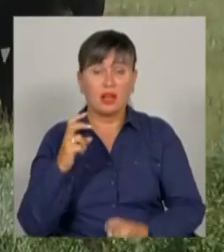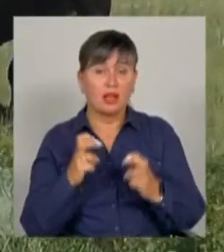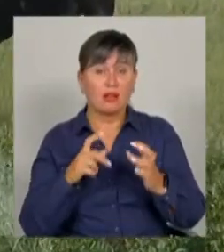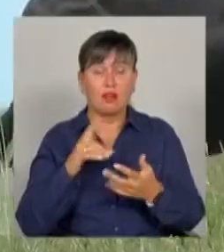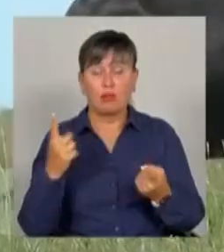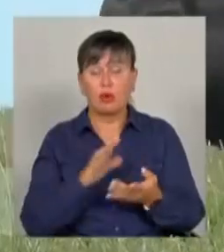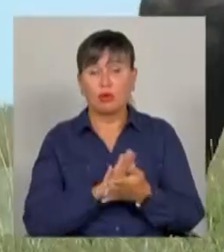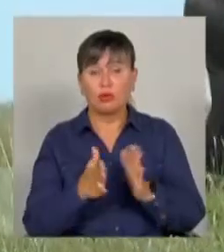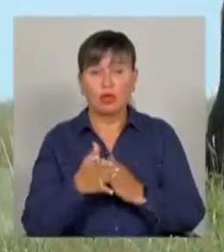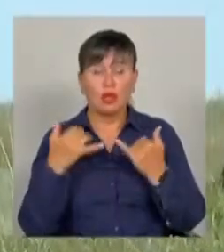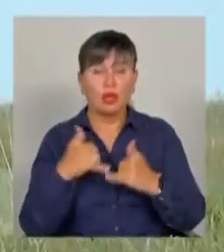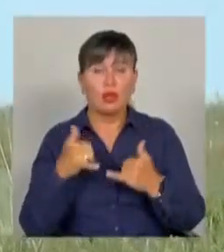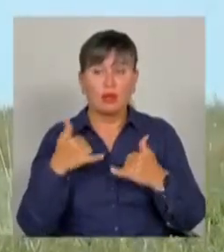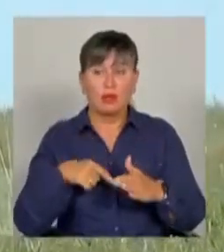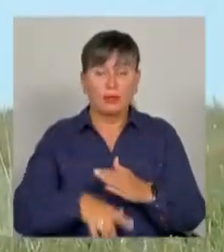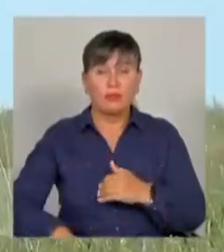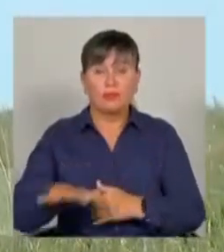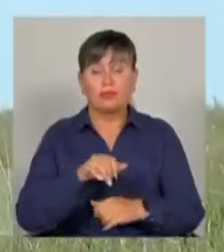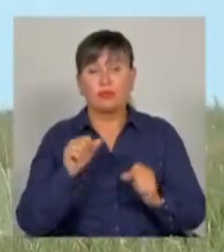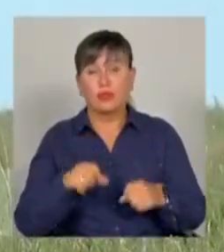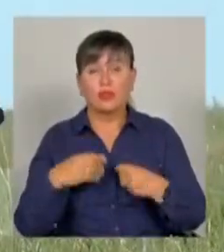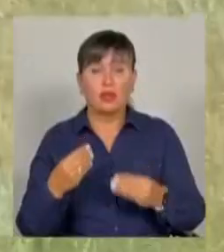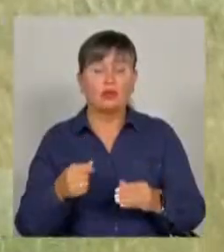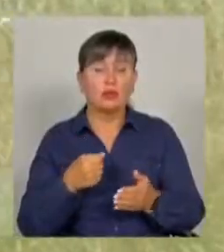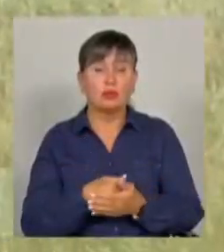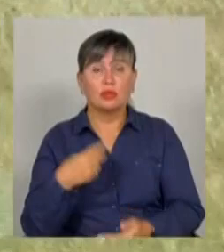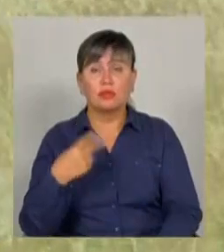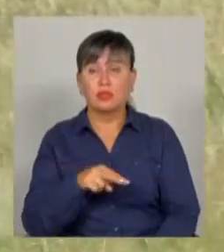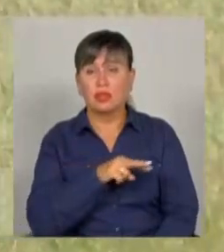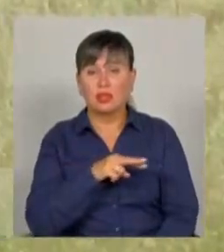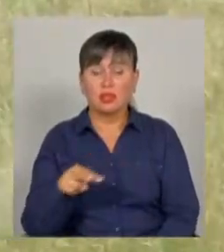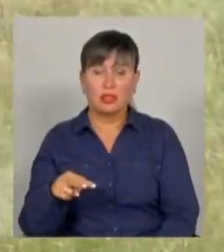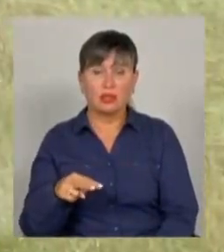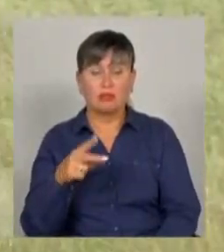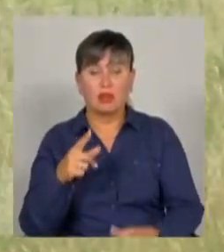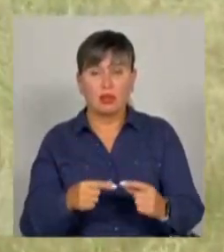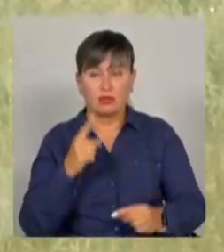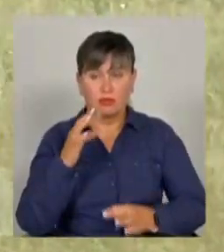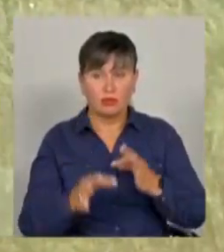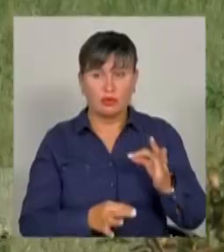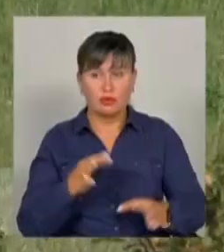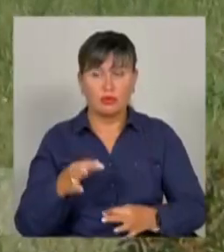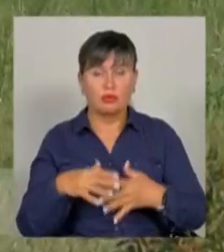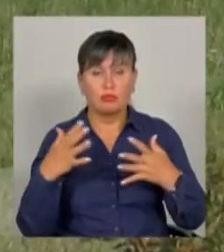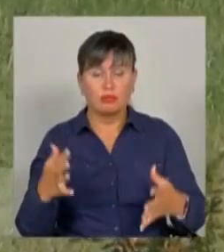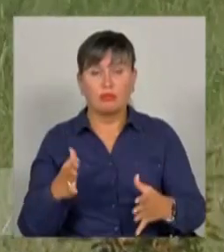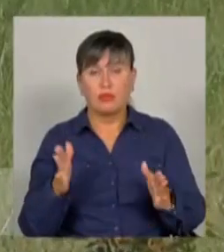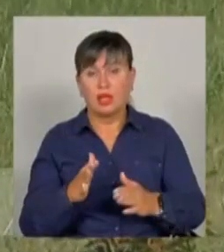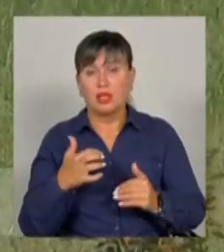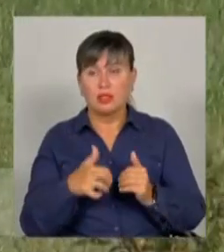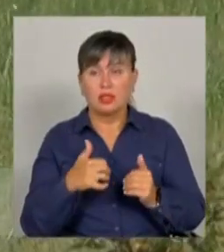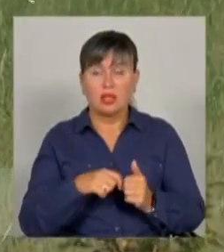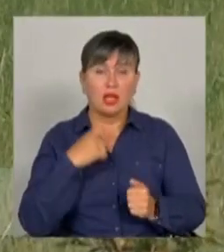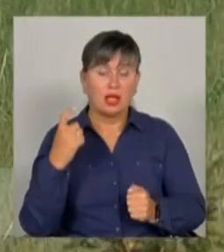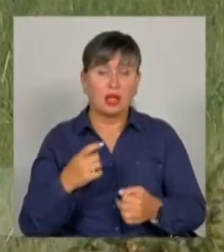обычных условиях коровы неселекционных пород способны давать лишь до 20 литров молока в сутки. Масштабная же поддержка малых сельских хозяйств